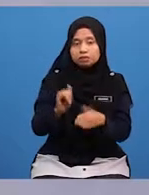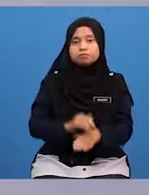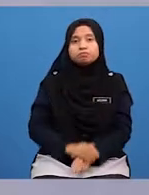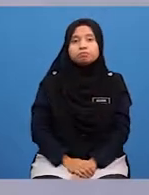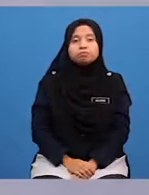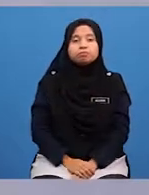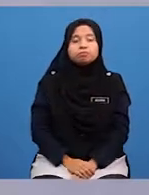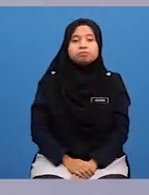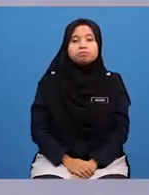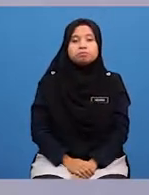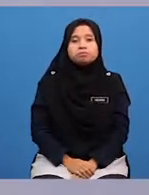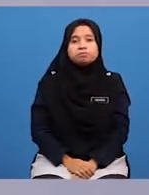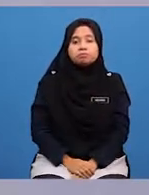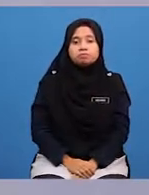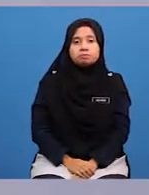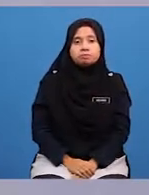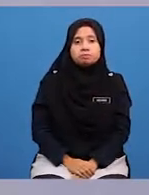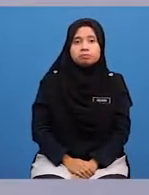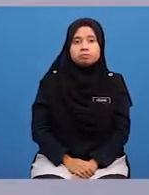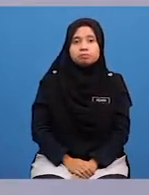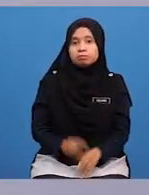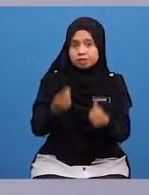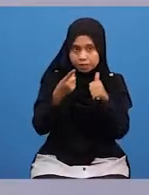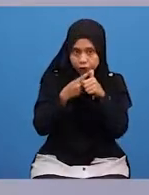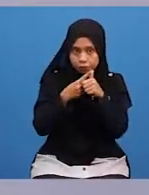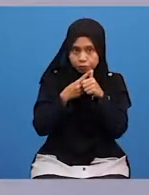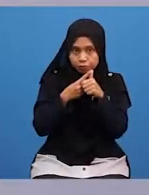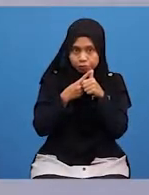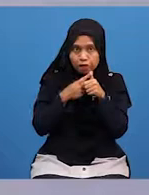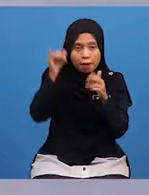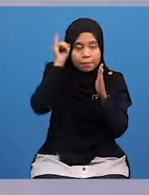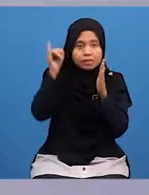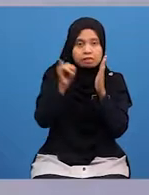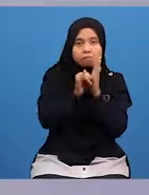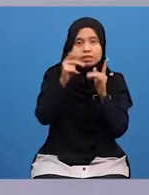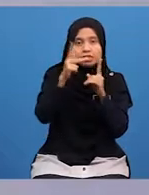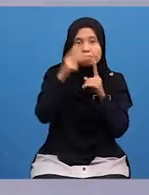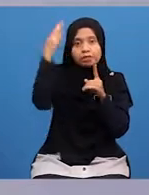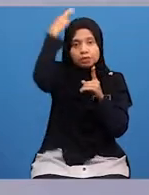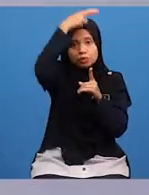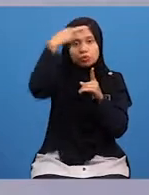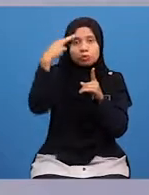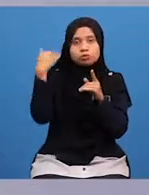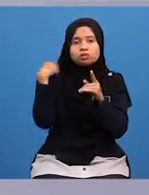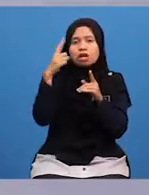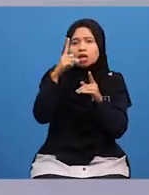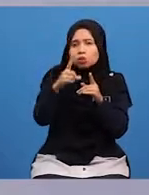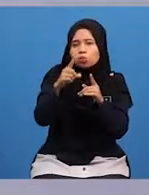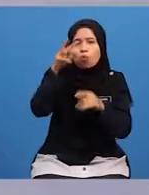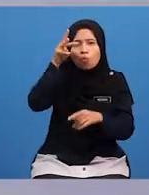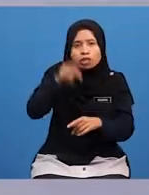wajib beriman kepada Rasul ialah, pertama, beriman kepada Rasul merupakan salah